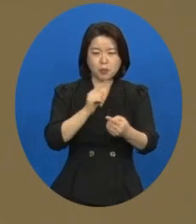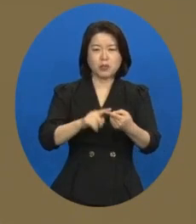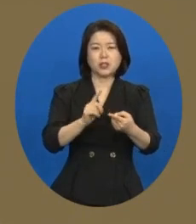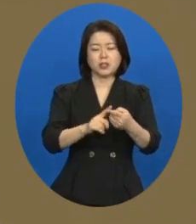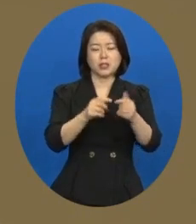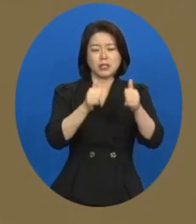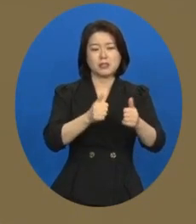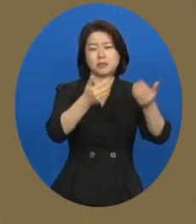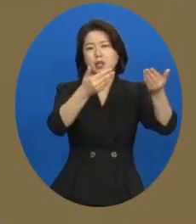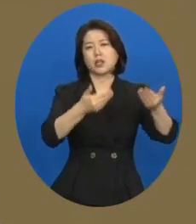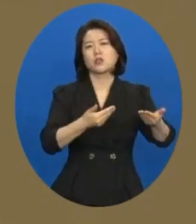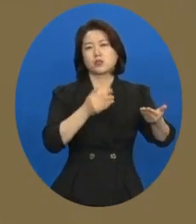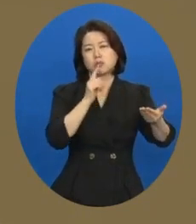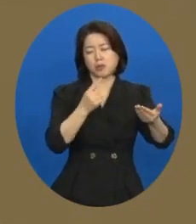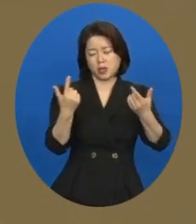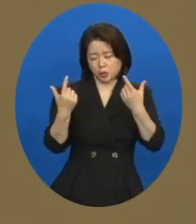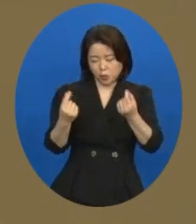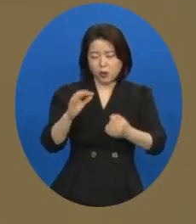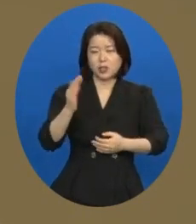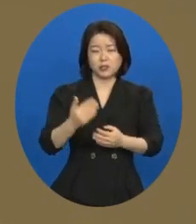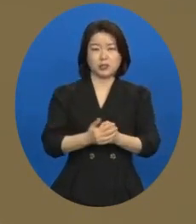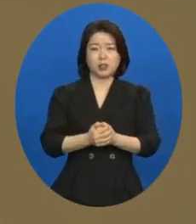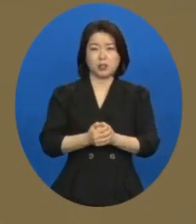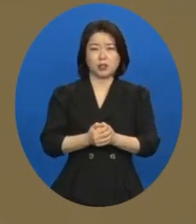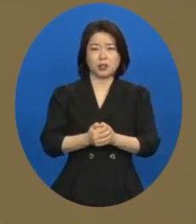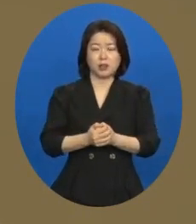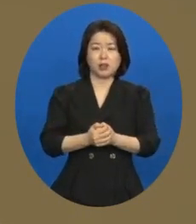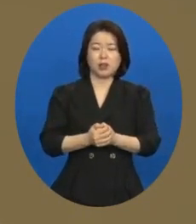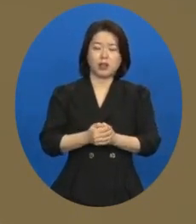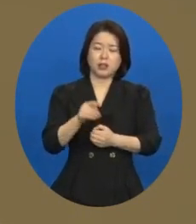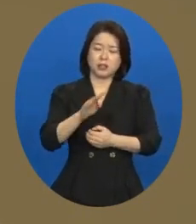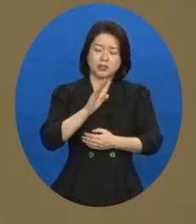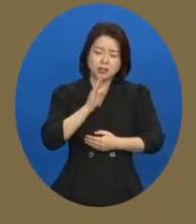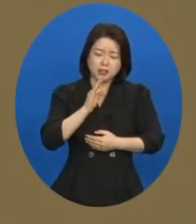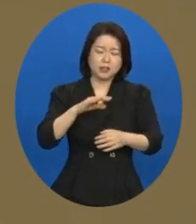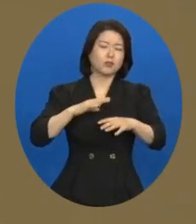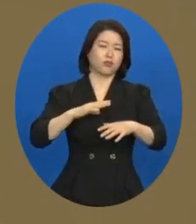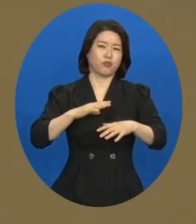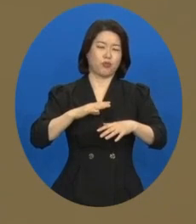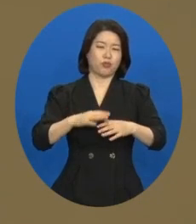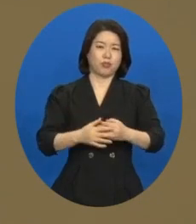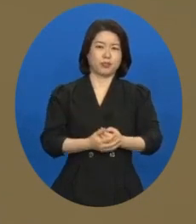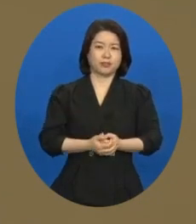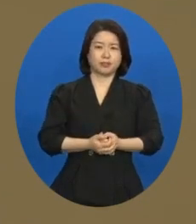말들이 된다는 것입니다. 이것이 진짜 무서운 거죠.